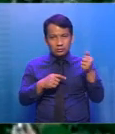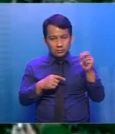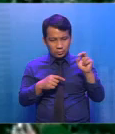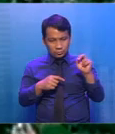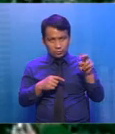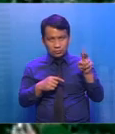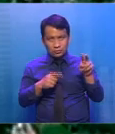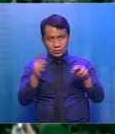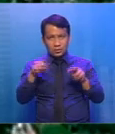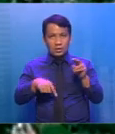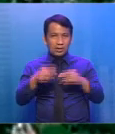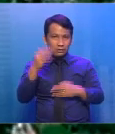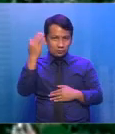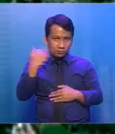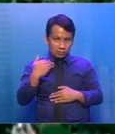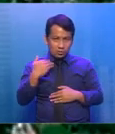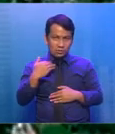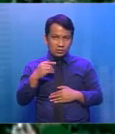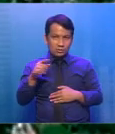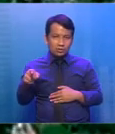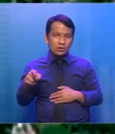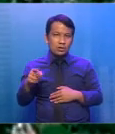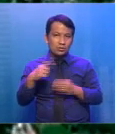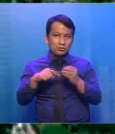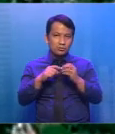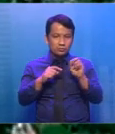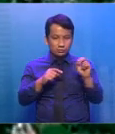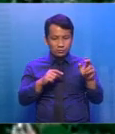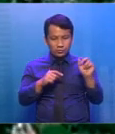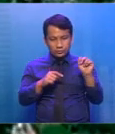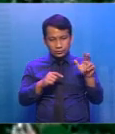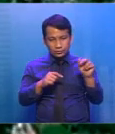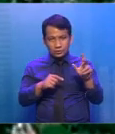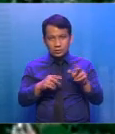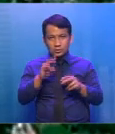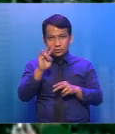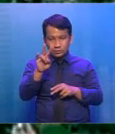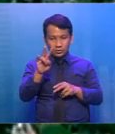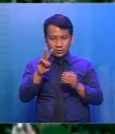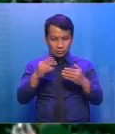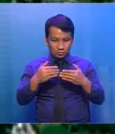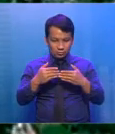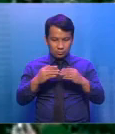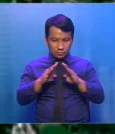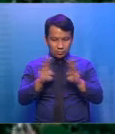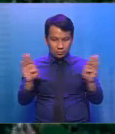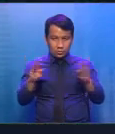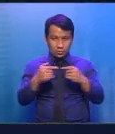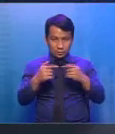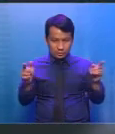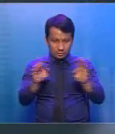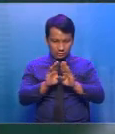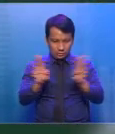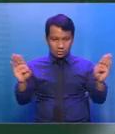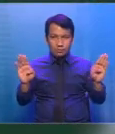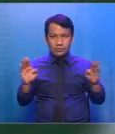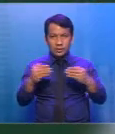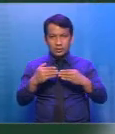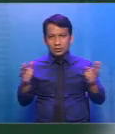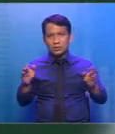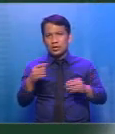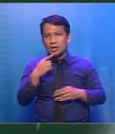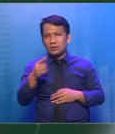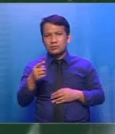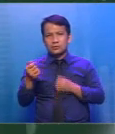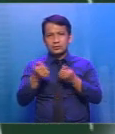12, pero kinulang pa rin ito. Kaya't pagdating ng November 13, 7 gate na po yung kanilang binuksan. Paliwanag ng National